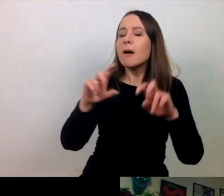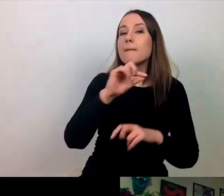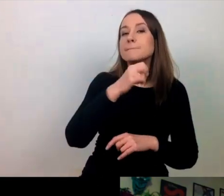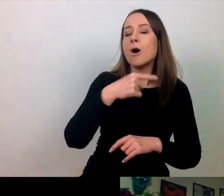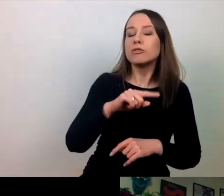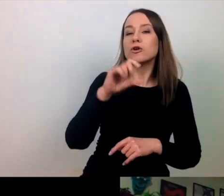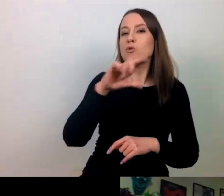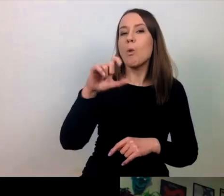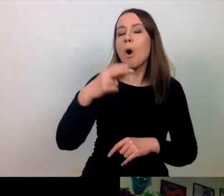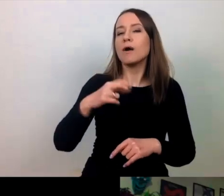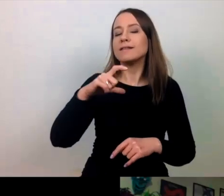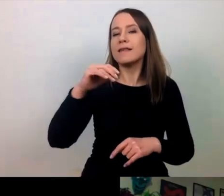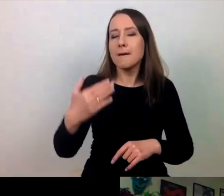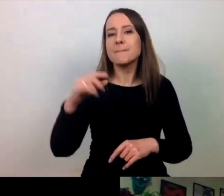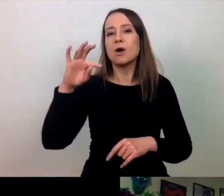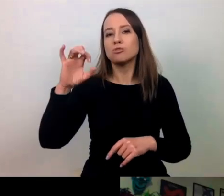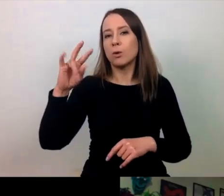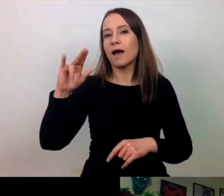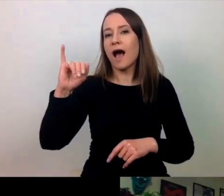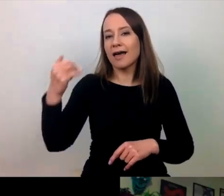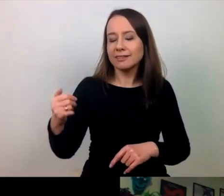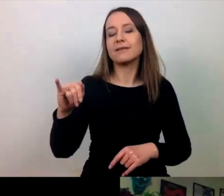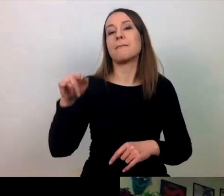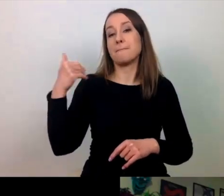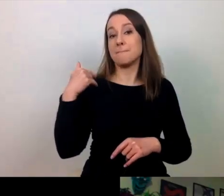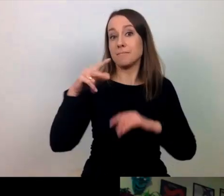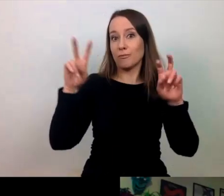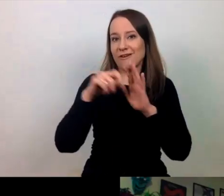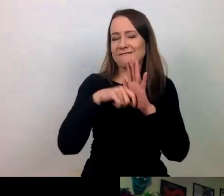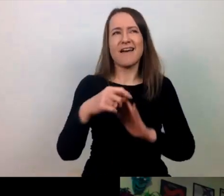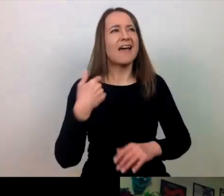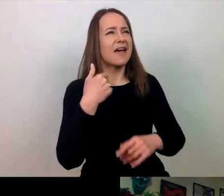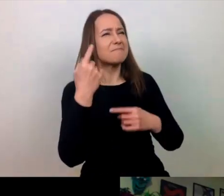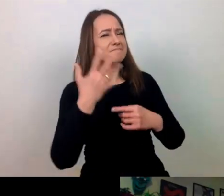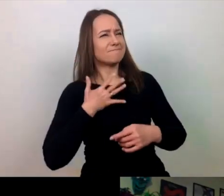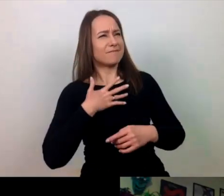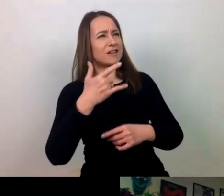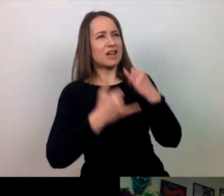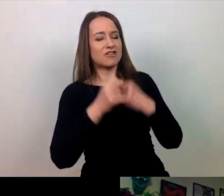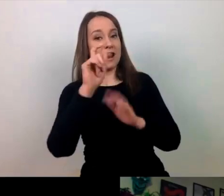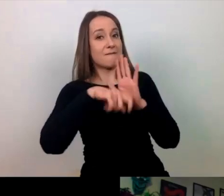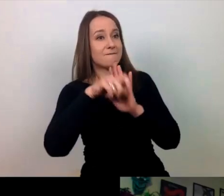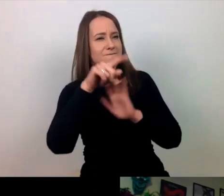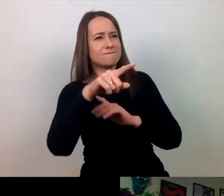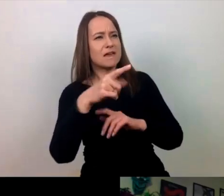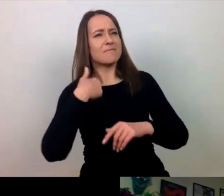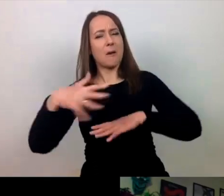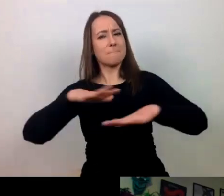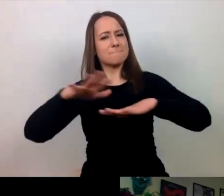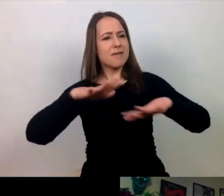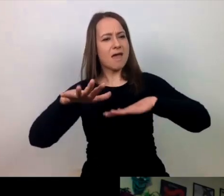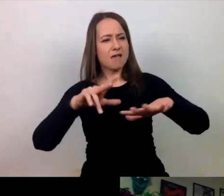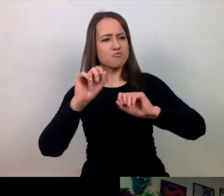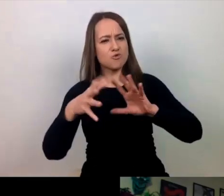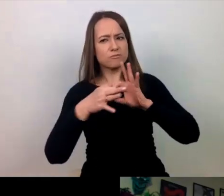widzisz. I to jest, wiesz co, mam takie wrażenie, że jeśli coś się w filmie przyjmie jako lokacja, to kolejni twórcy trochę